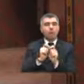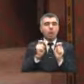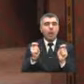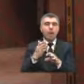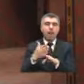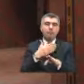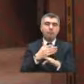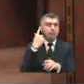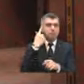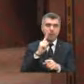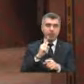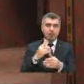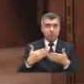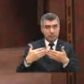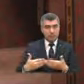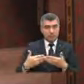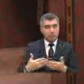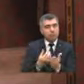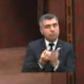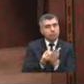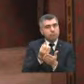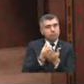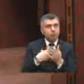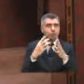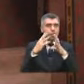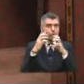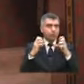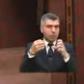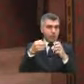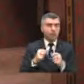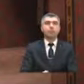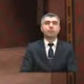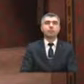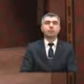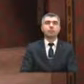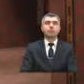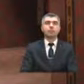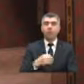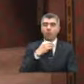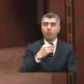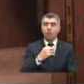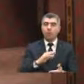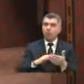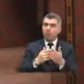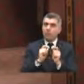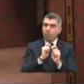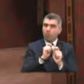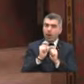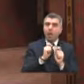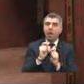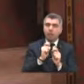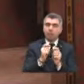يمكن باش نجودوا هاد المسطرة. وتكلمنا، كان عندنا نقاش مع